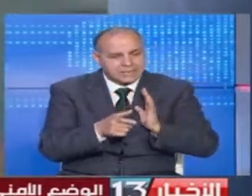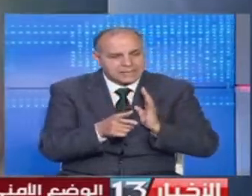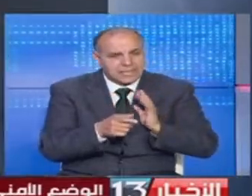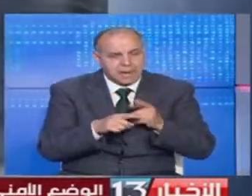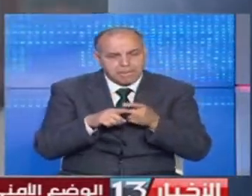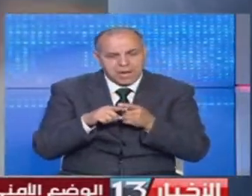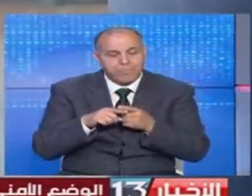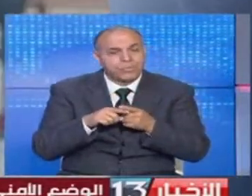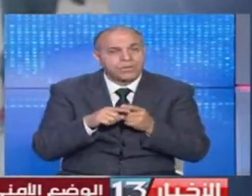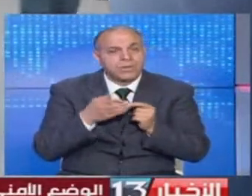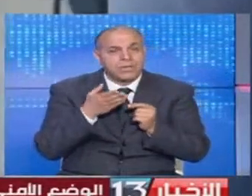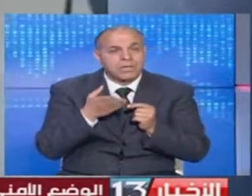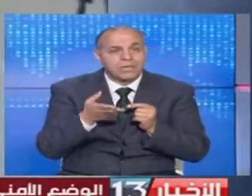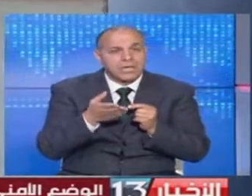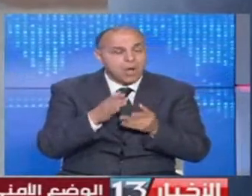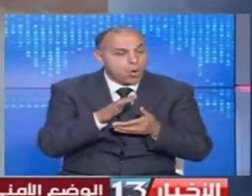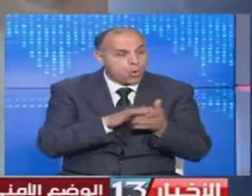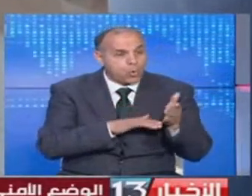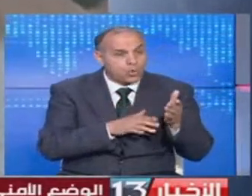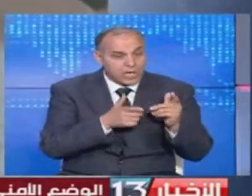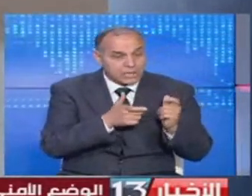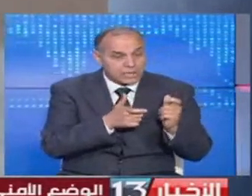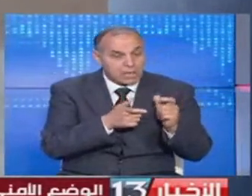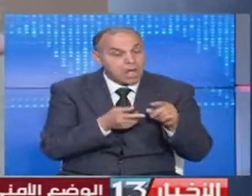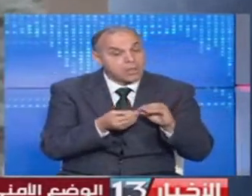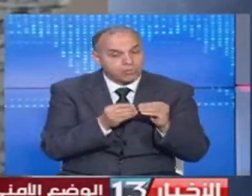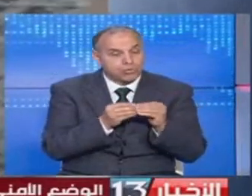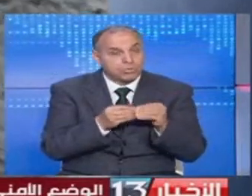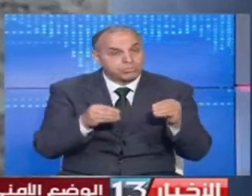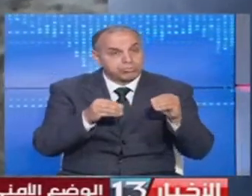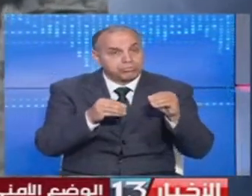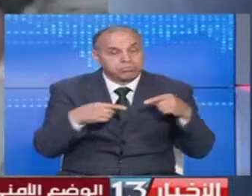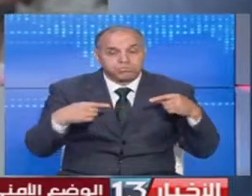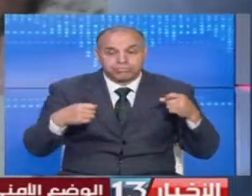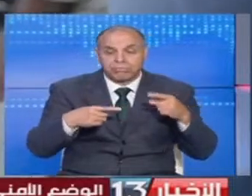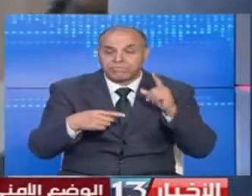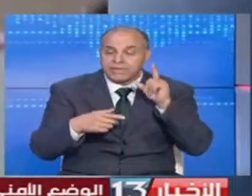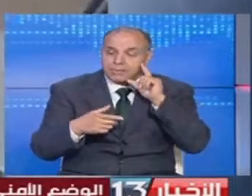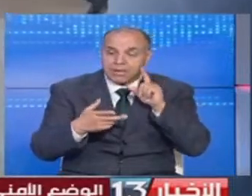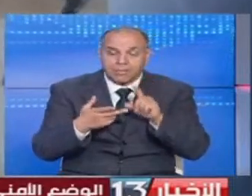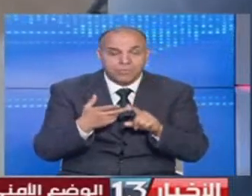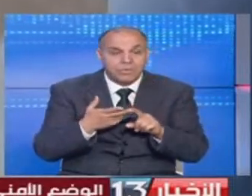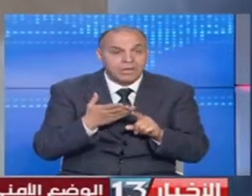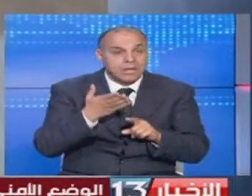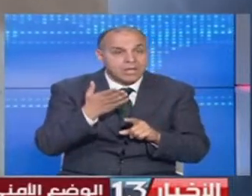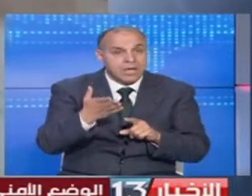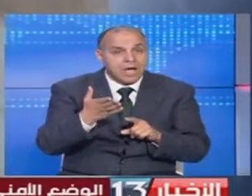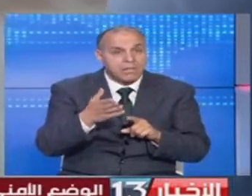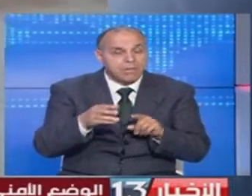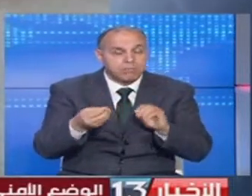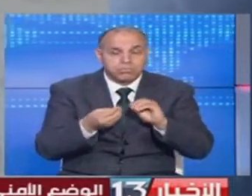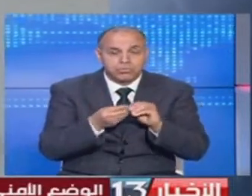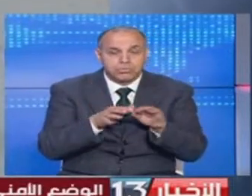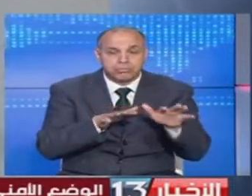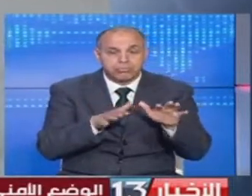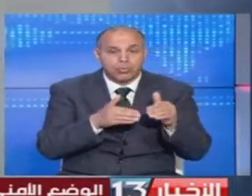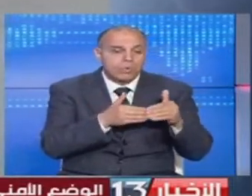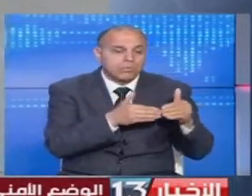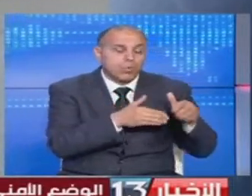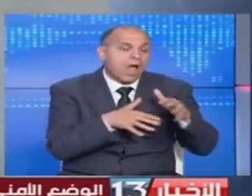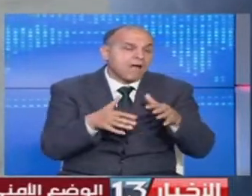المشتركه لان خروجهم باسلحتهم سيعيد تدمير الصراع في ليبيا ويعيد زعزعه امن الجوار